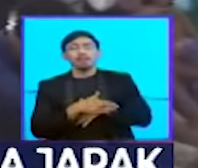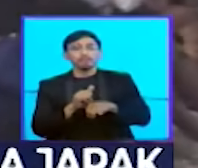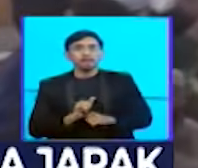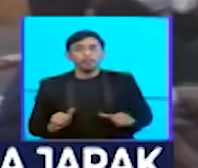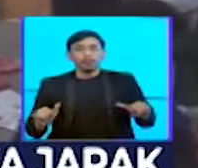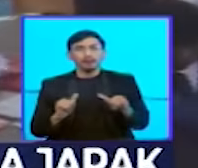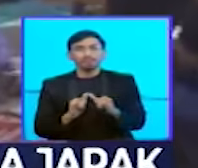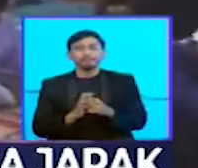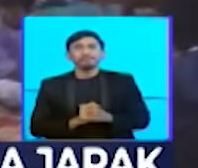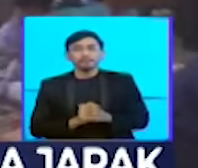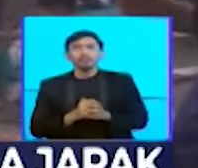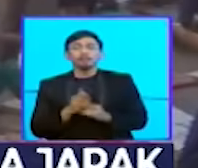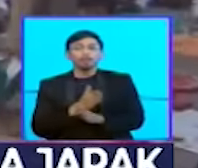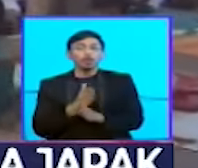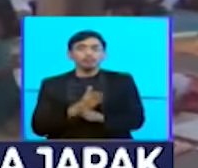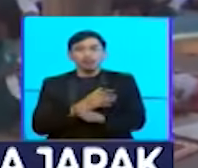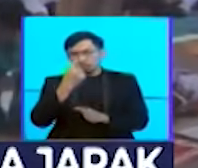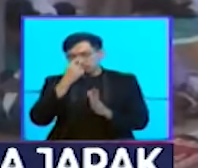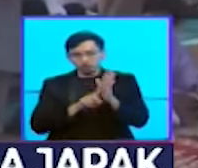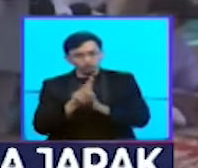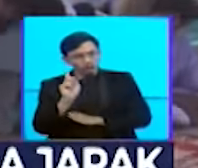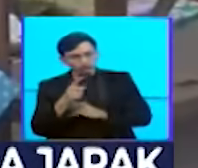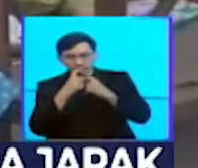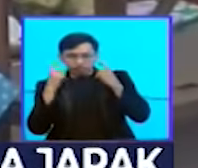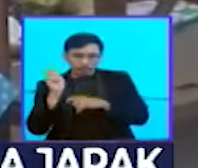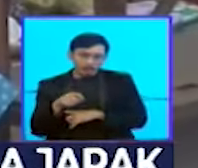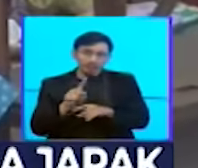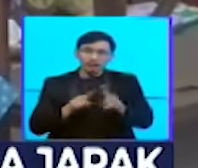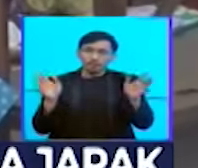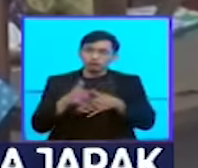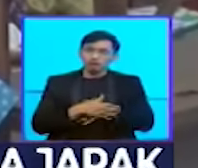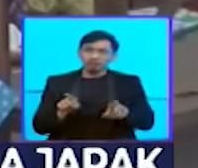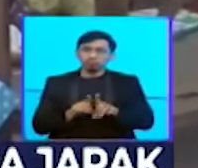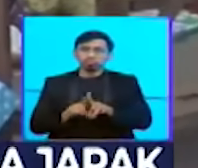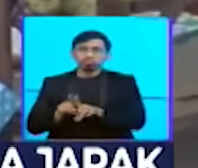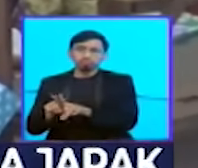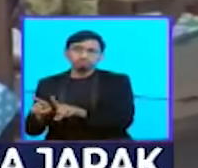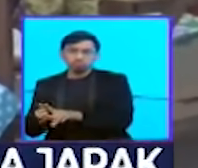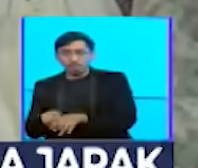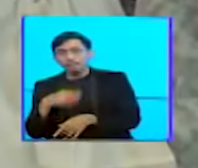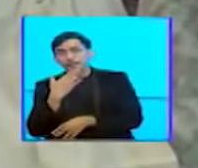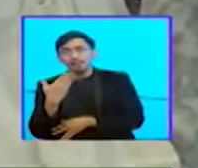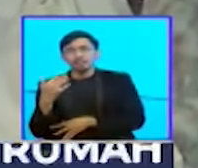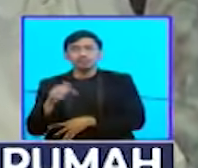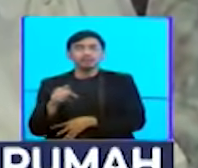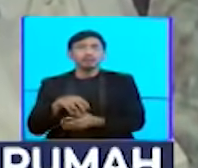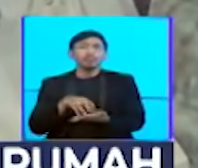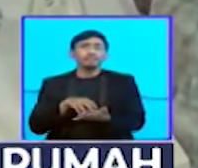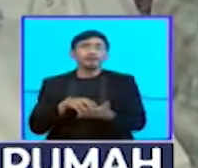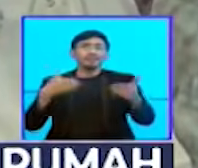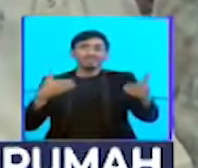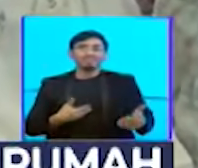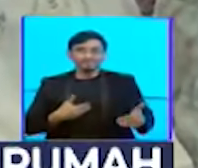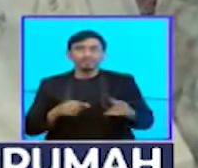ada jarak antar jamaah. Lokasi sholat Idul Adha ini biasanya menjadi titik penyekatan kendaraan selama pemberlakuan aturan PPKM